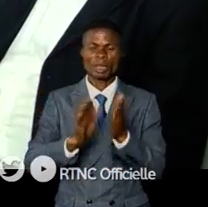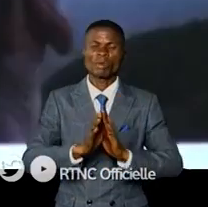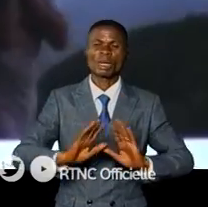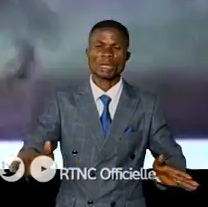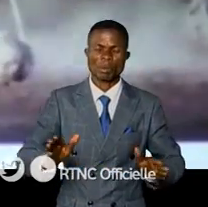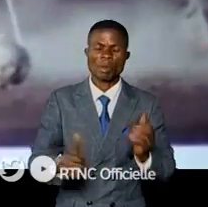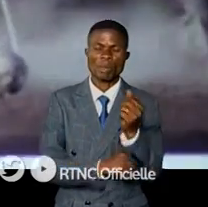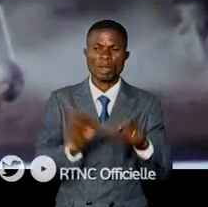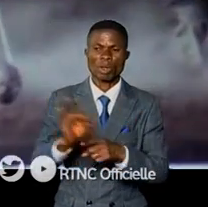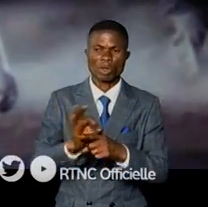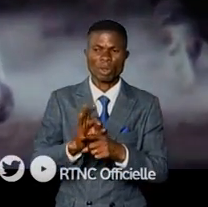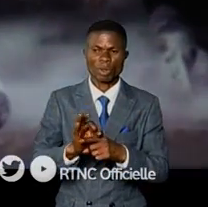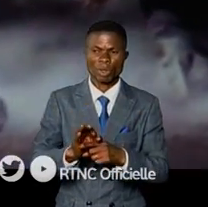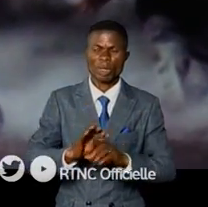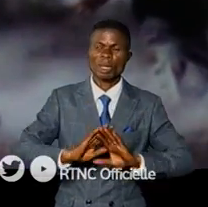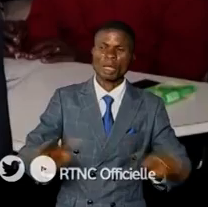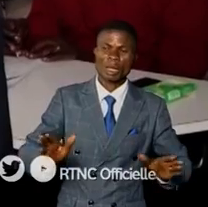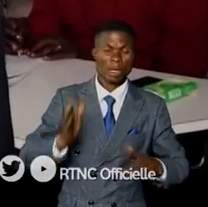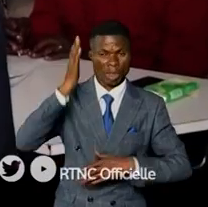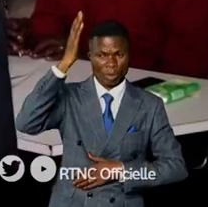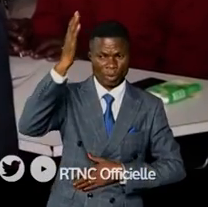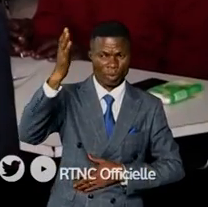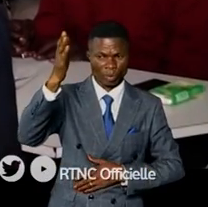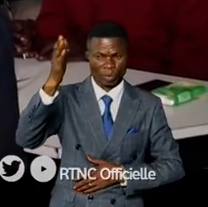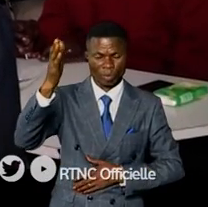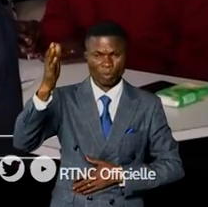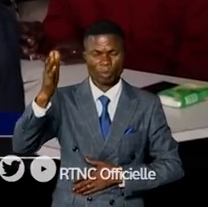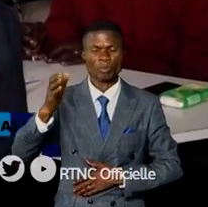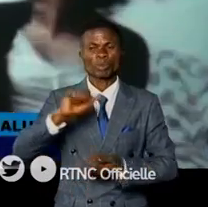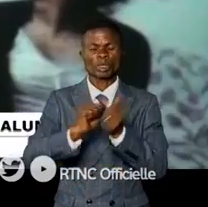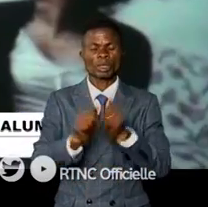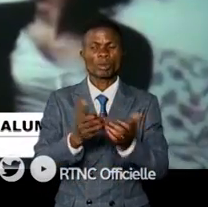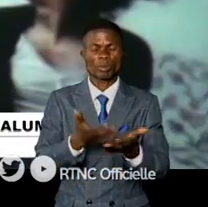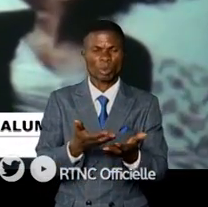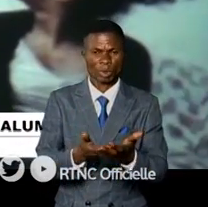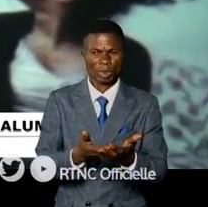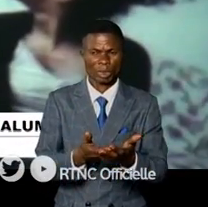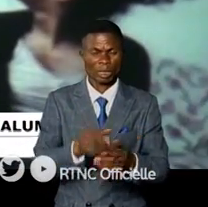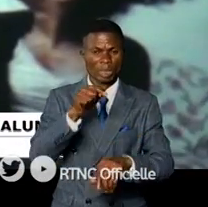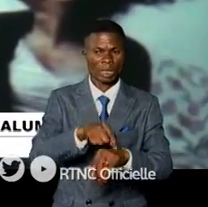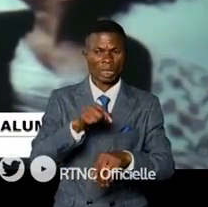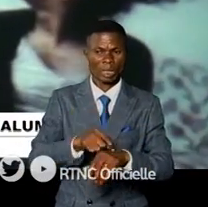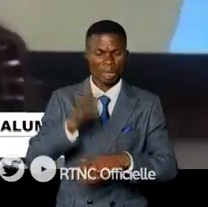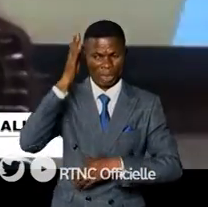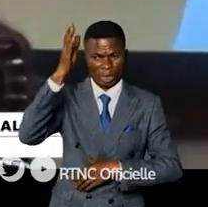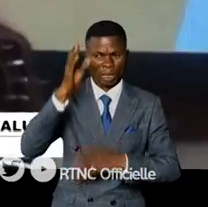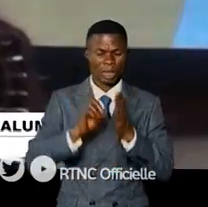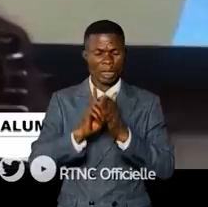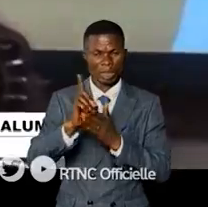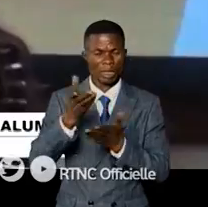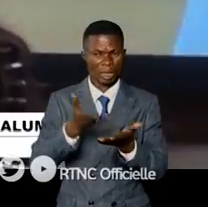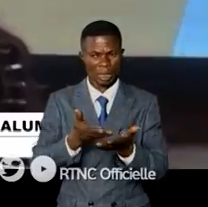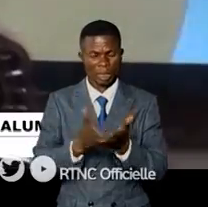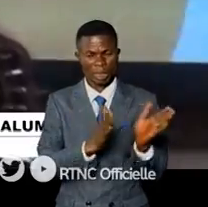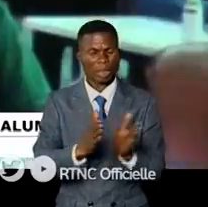participants désirés de compétir prochainement au Stenin Contest, dont la date limite pour le dépôt des photos